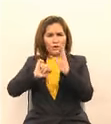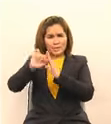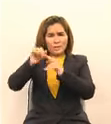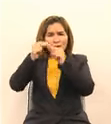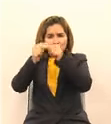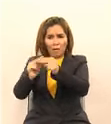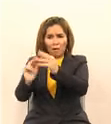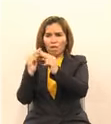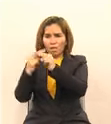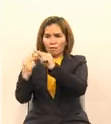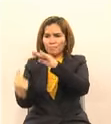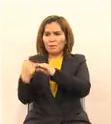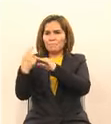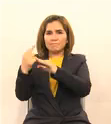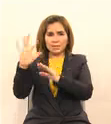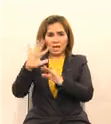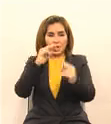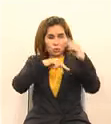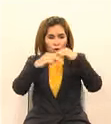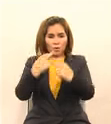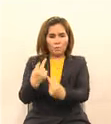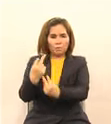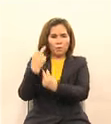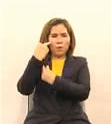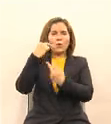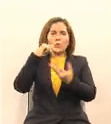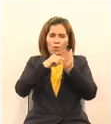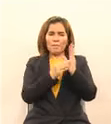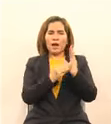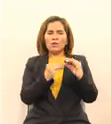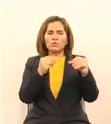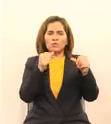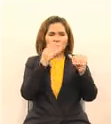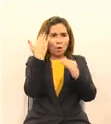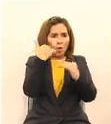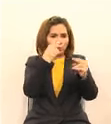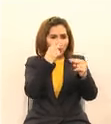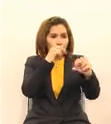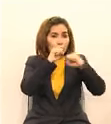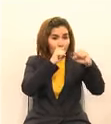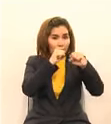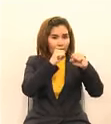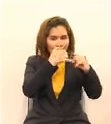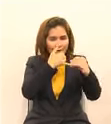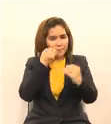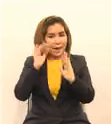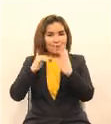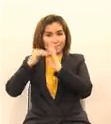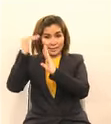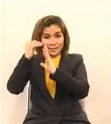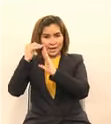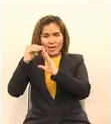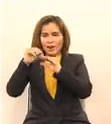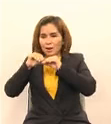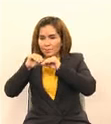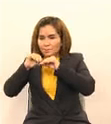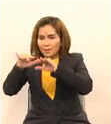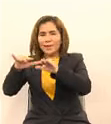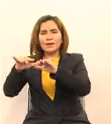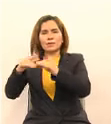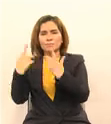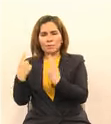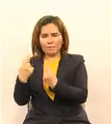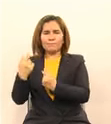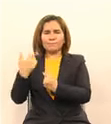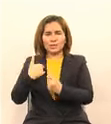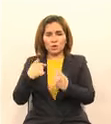แต่พอสืบสวนโรคแล้วก็กลับมาเป็นกลุ่มเดียวกันนะครับนอกเหนือจากนี้สิ่งที่ทางในพื้นที่